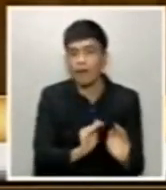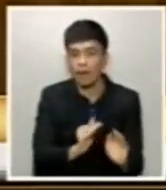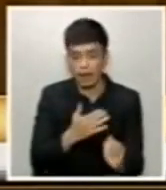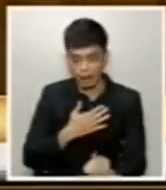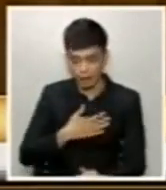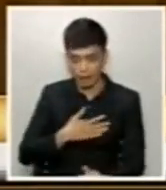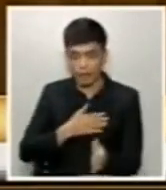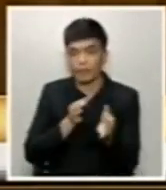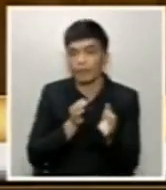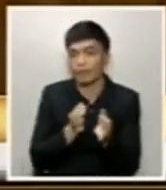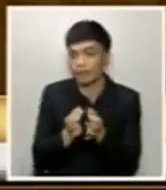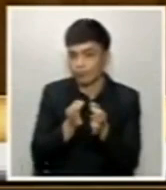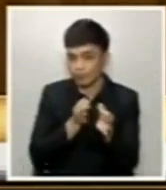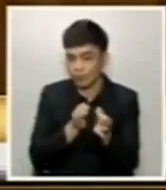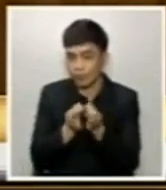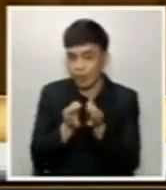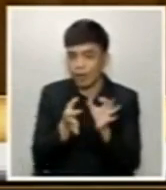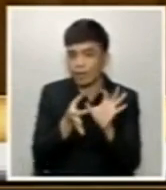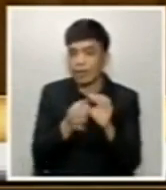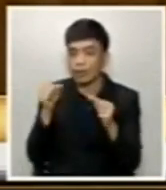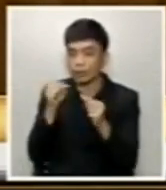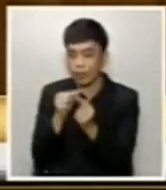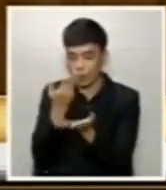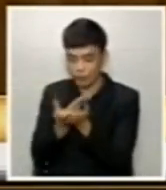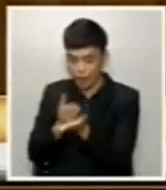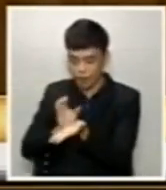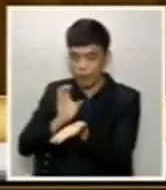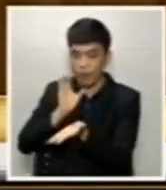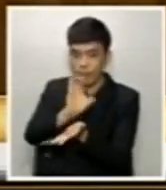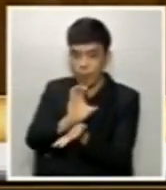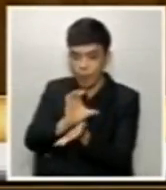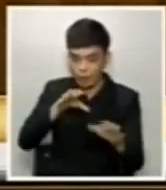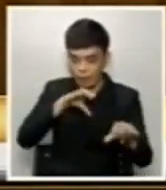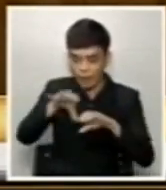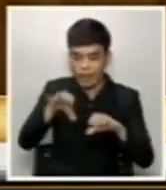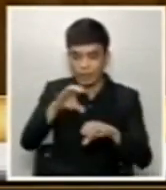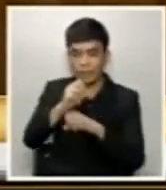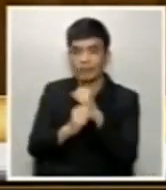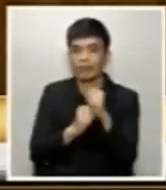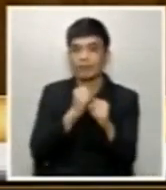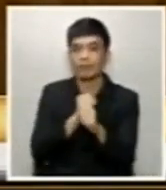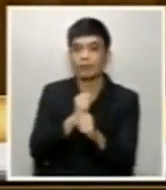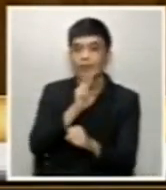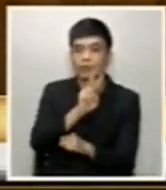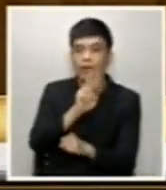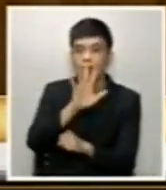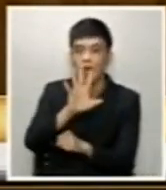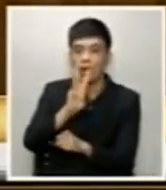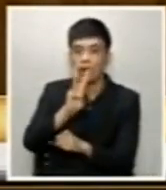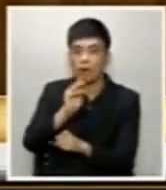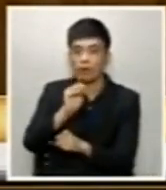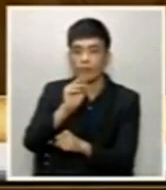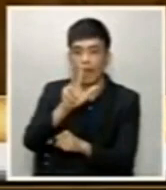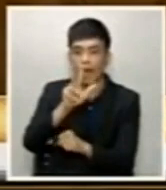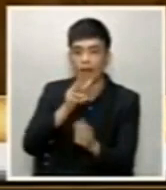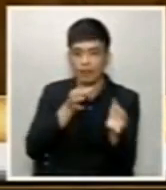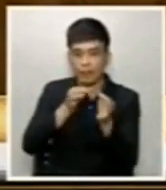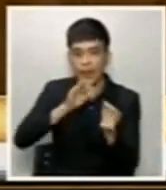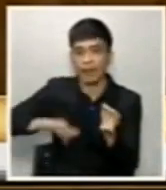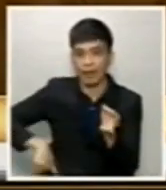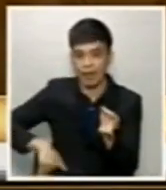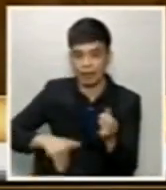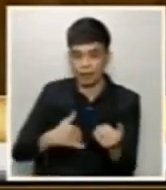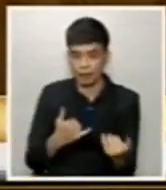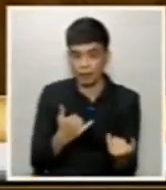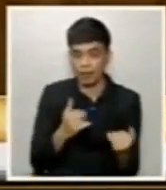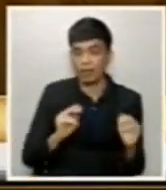ในส่วนของงบประมาณที่จะดำเนินการในปี63ให้ทราบในภายหลังนะครับทางกระทรวงเกษตรและสหกรณ์นะครับโด